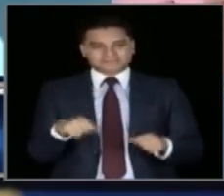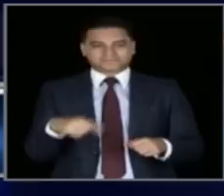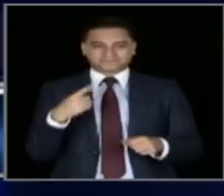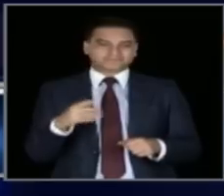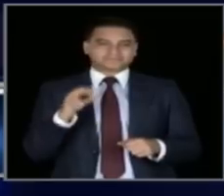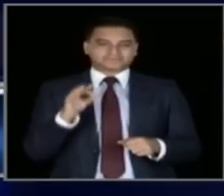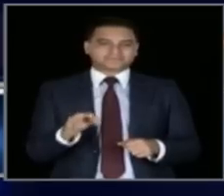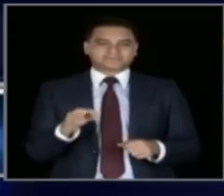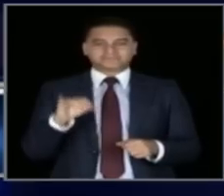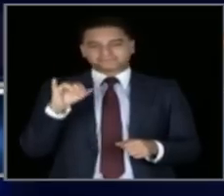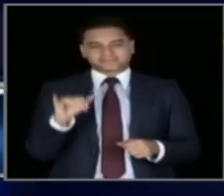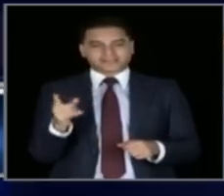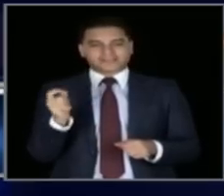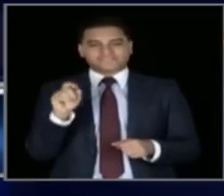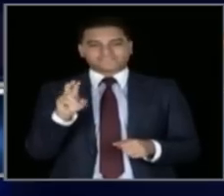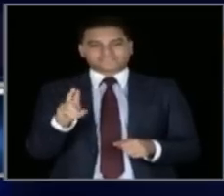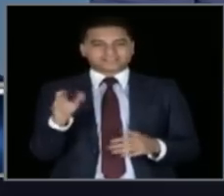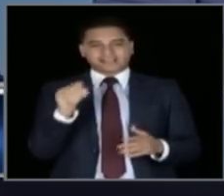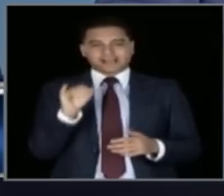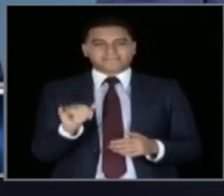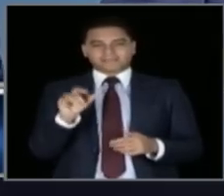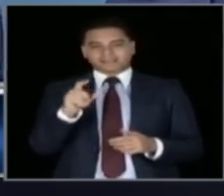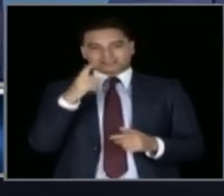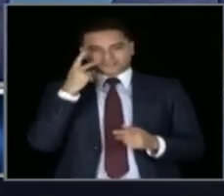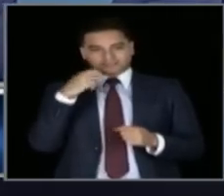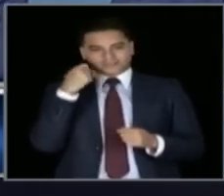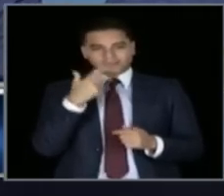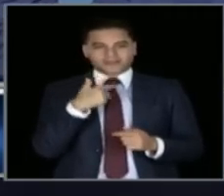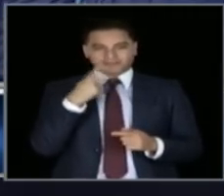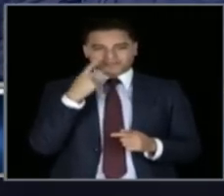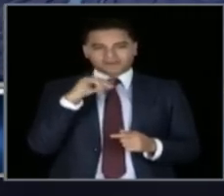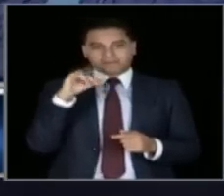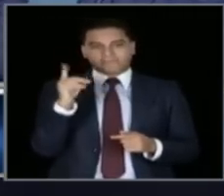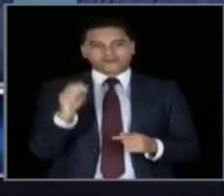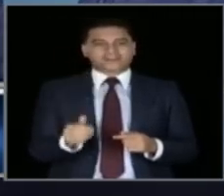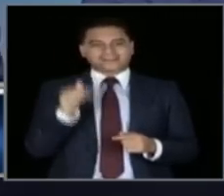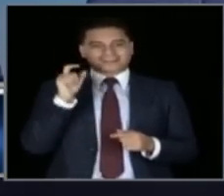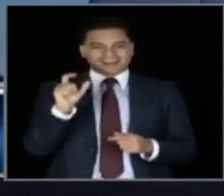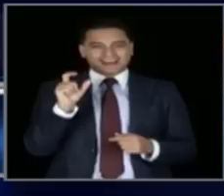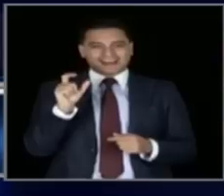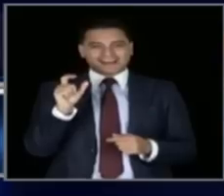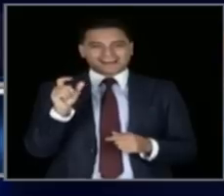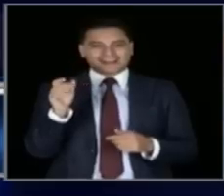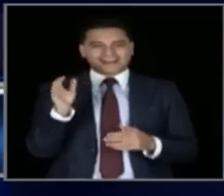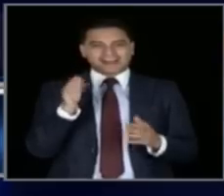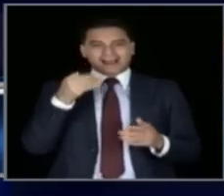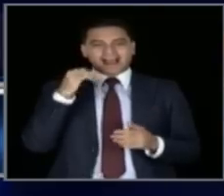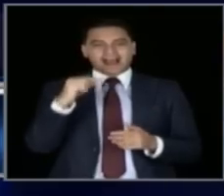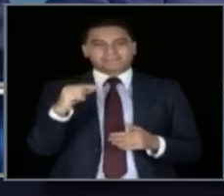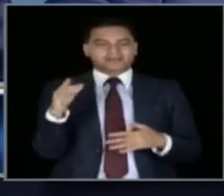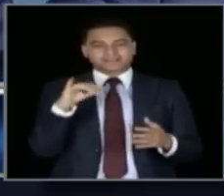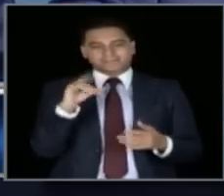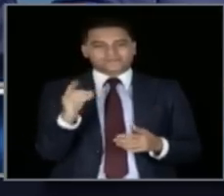طبعاً ميرفت أمين، برافو عليك، اتفرجت لها على إيه؟ سراء المرجان على المرجان كده، مرجان أحمد